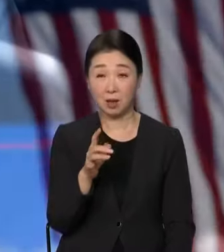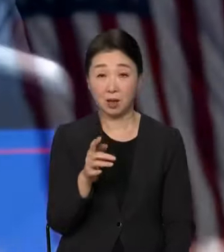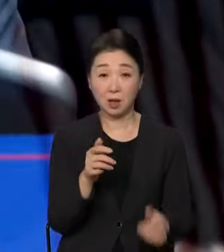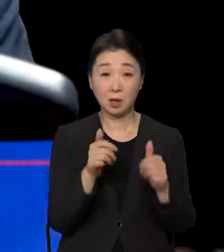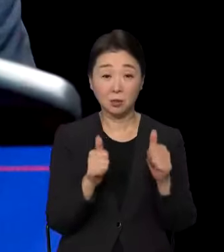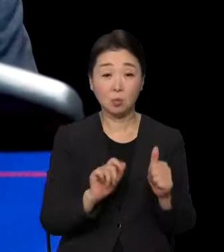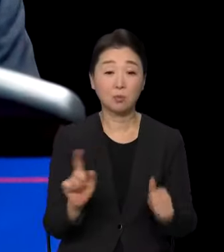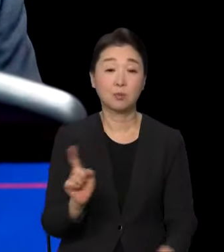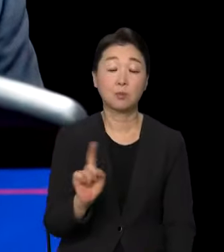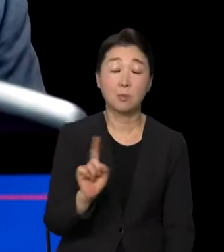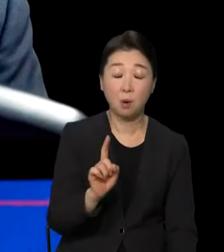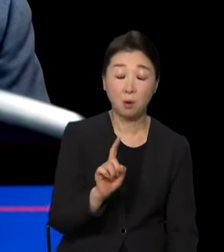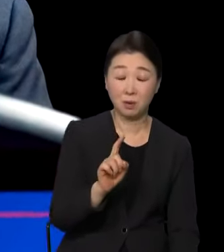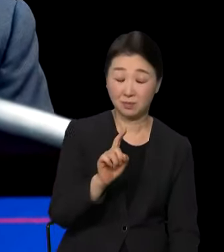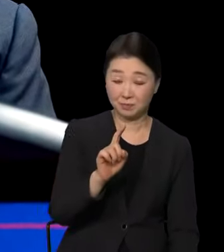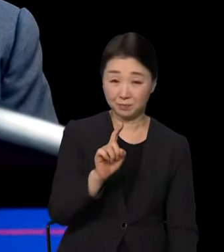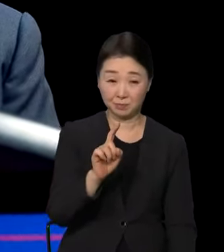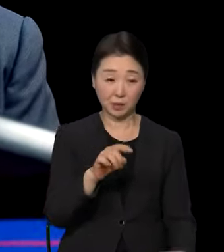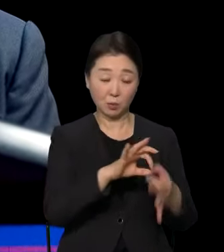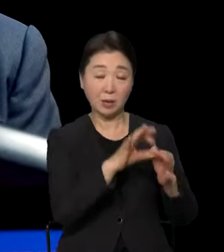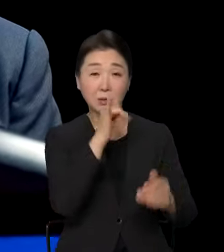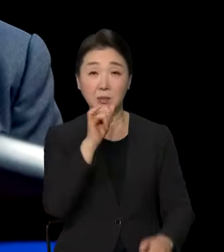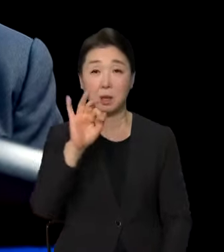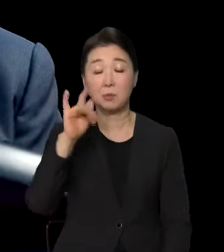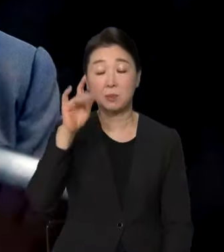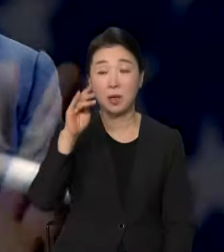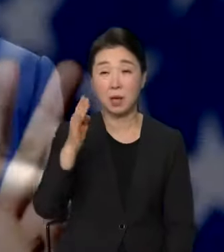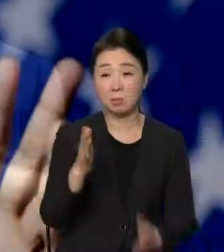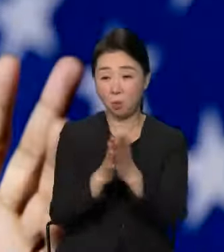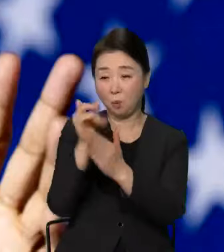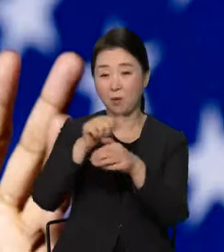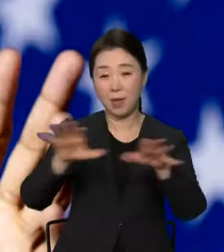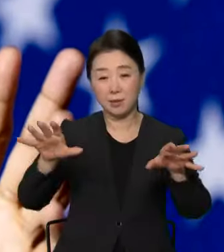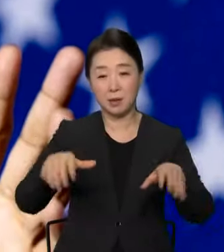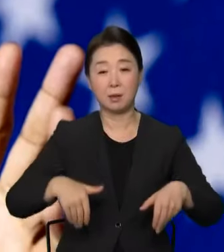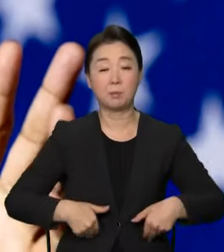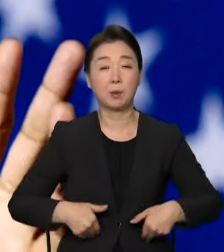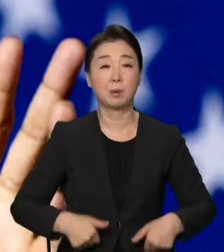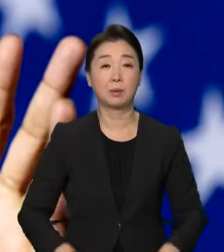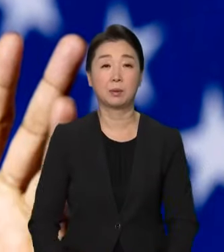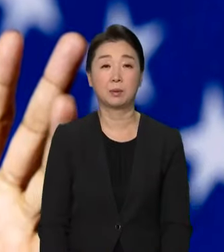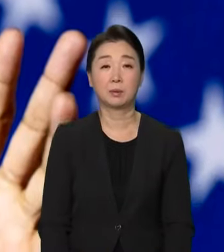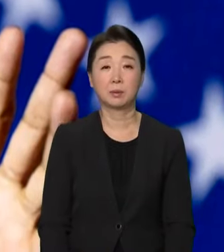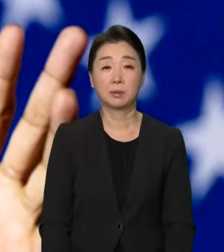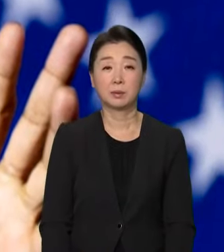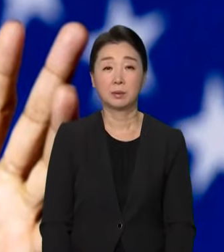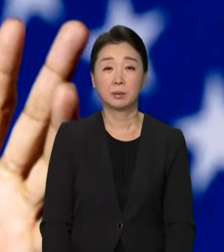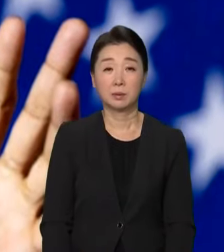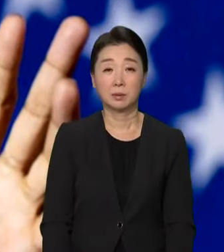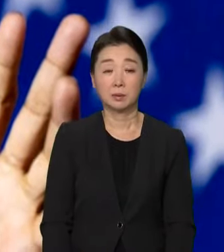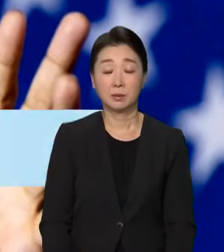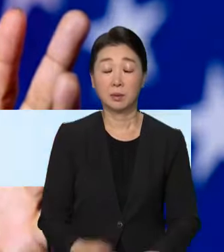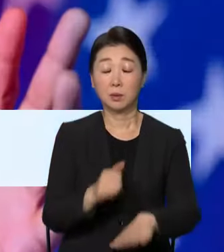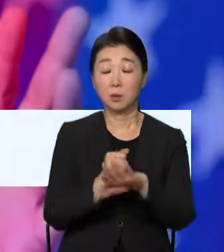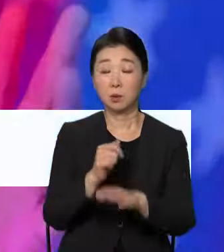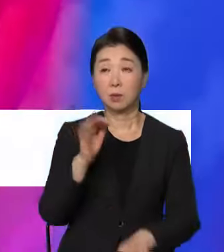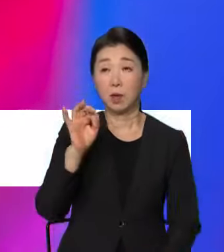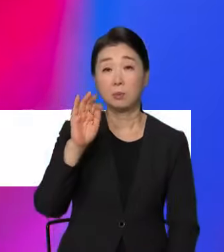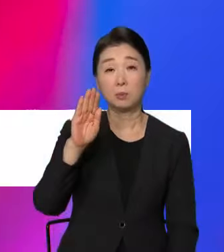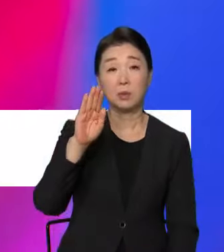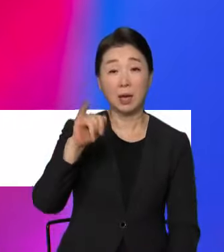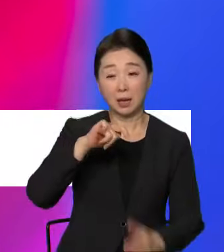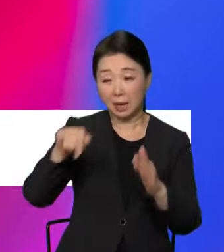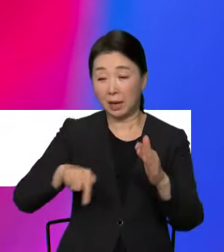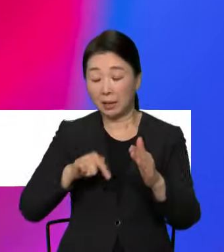딥스테이트에 관여돼 있다며 FBI 본부를 해체해야 한다는 주장을 펴기도 했습니다. 이런 이력 탓에 FBI 내부에선